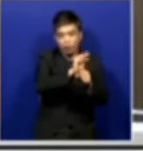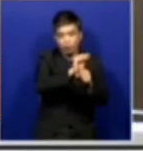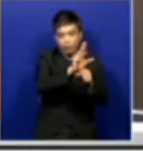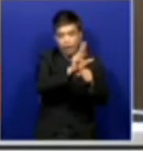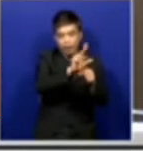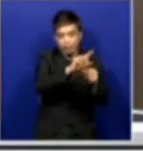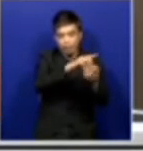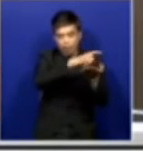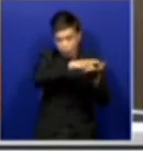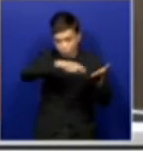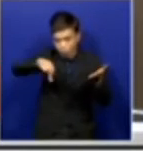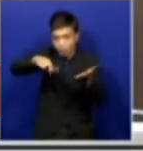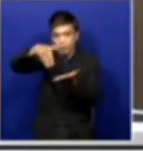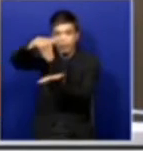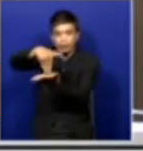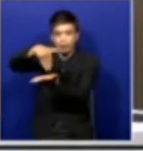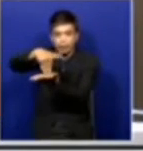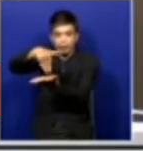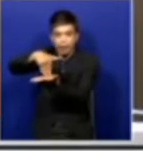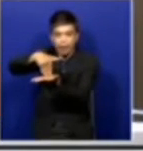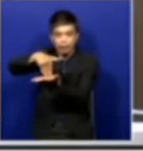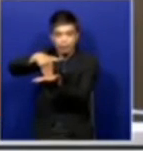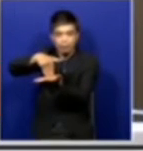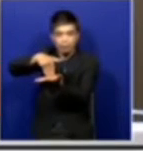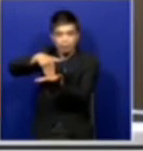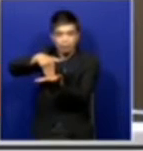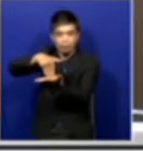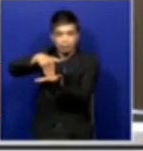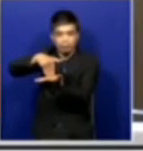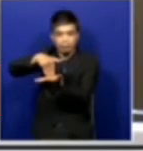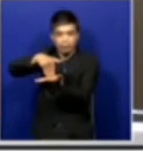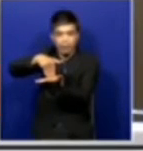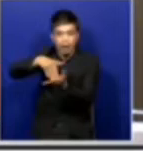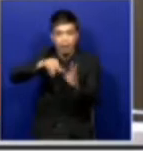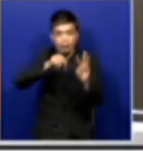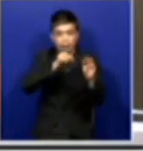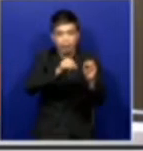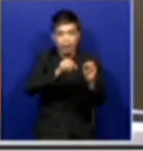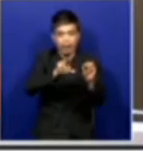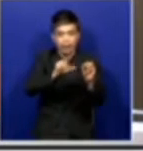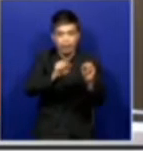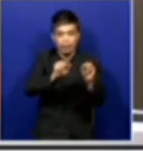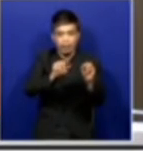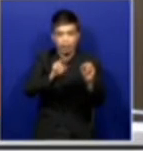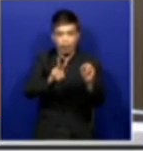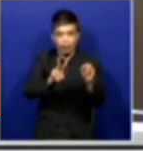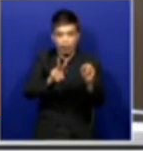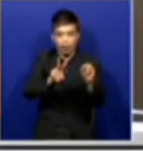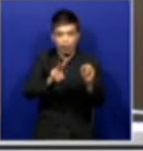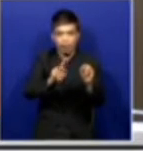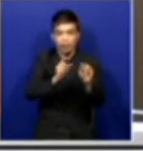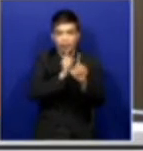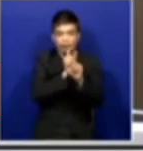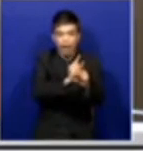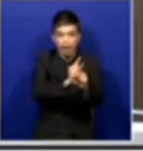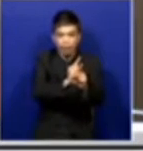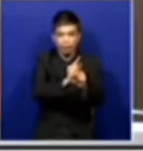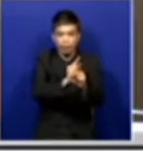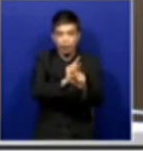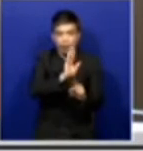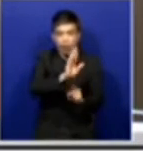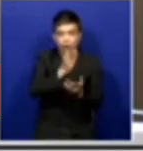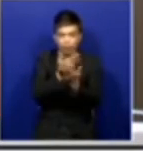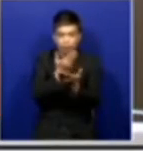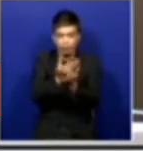ฮะมันไม่เป็นไปตามมาตรา22แห่งพระราชบัญญัติวินัยการเงินและการคลัง